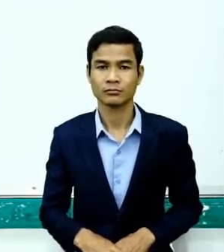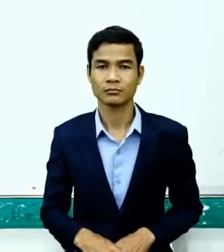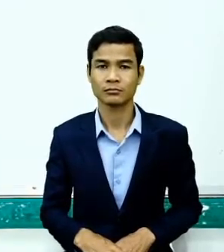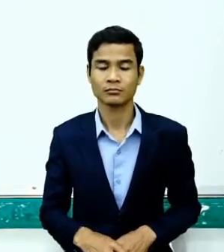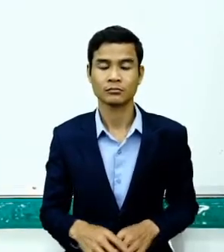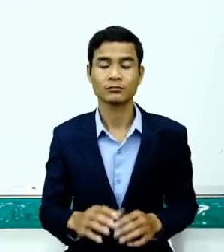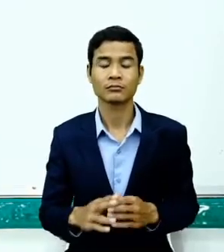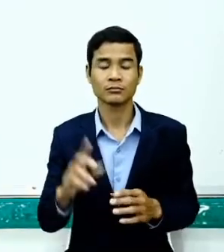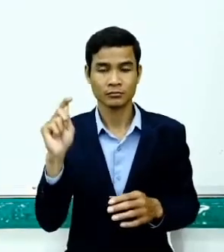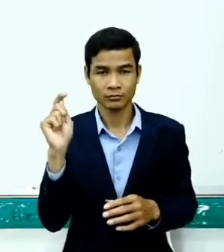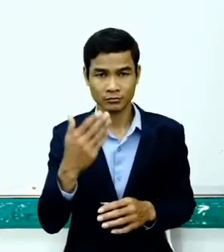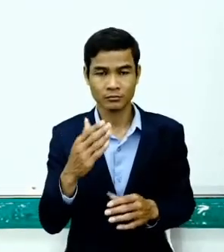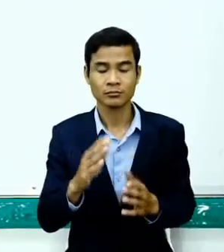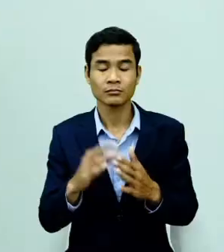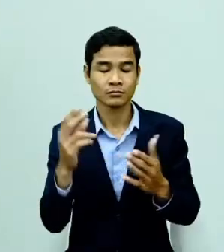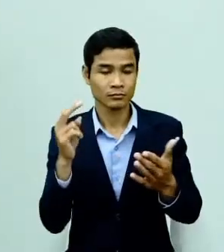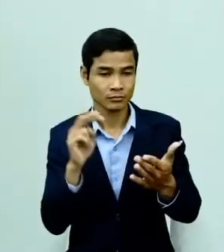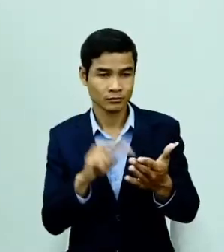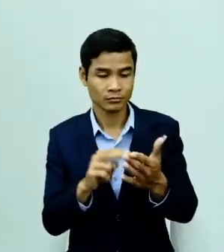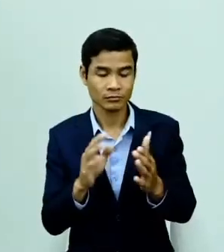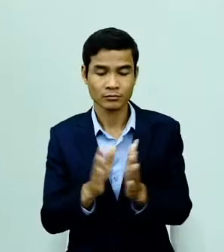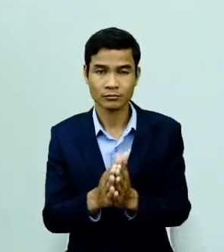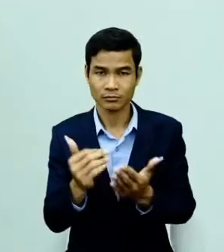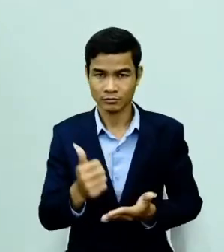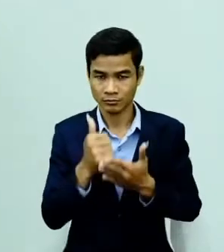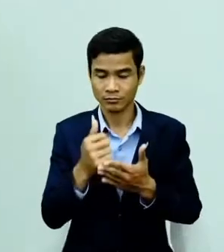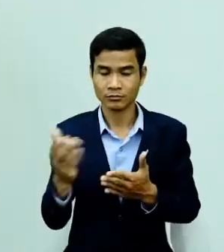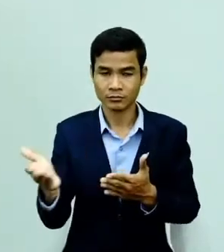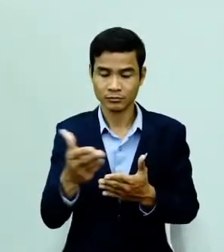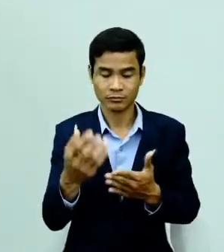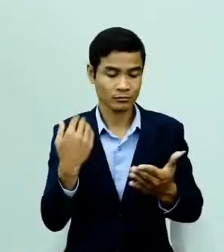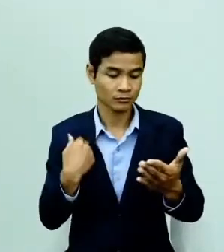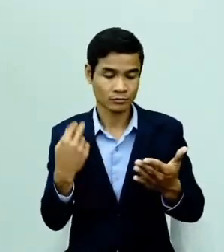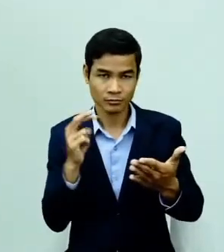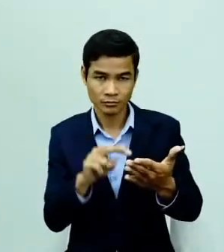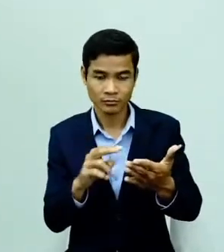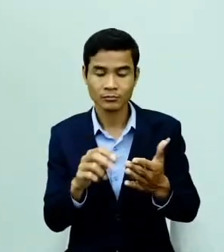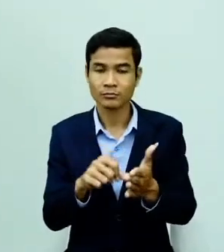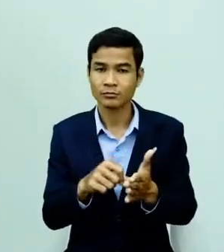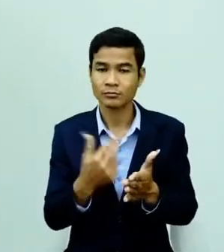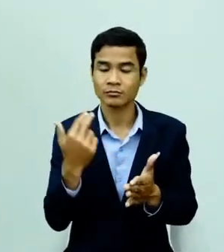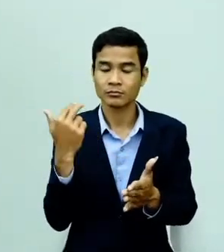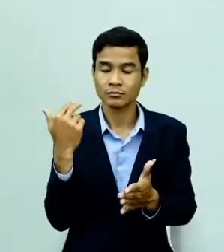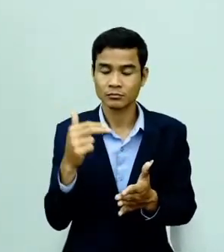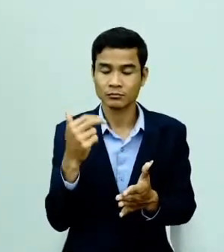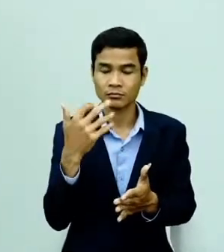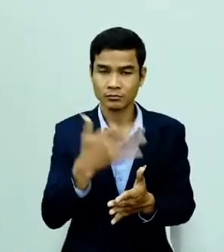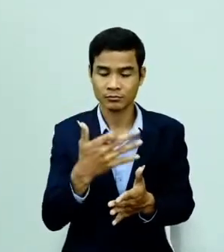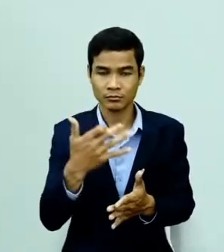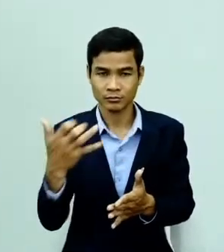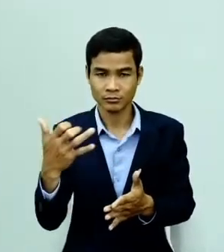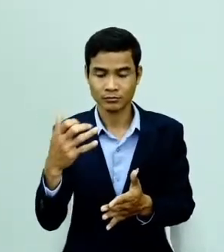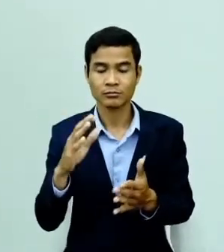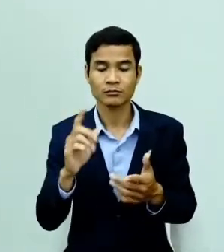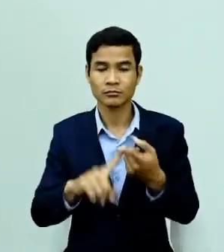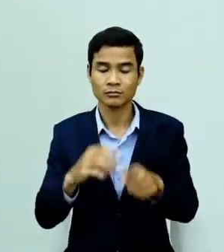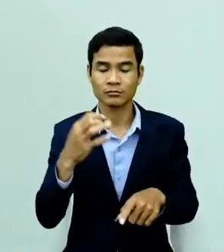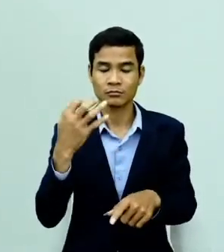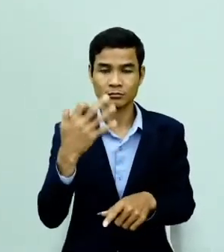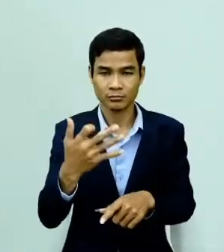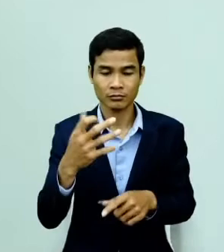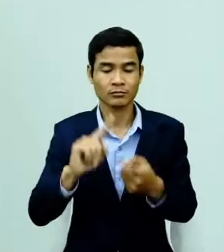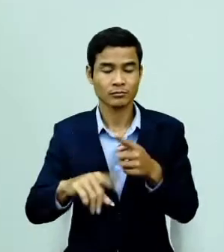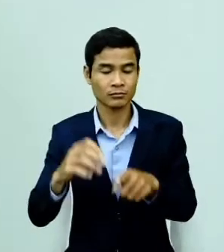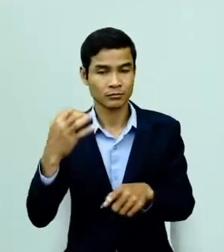នេះគឺរូបភាពនៅក្នុងសិភើជំនួយរបស់យើងចានៅទំព័រទី87ដែលមានលេខទំព័រលេ